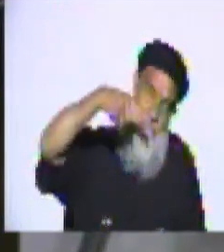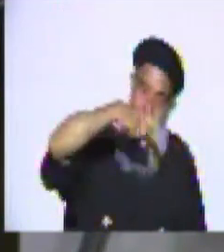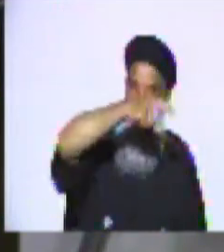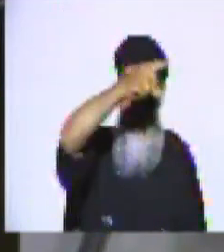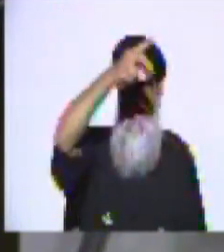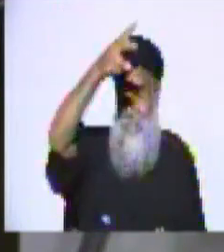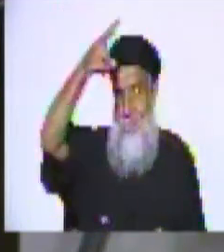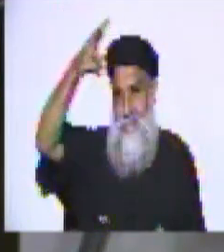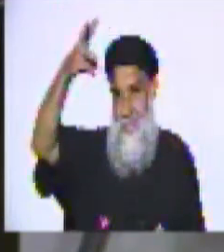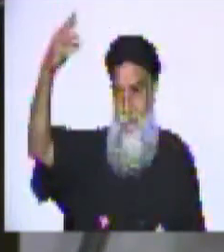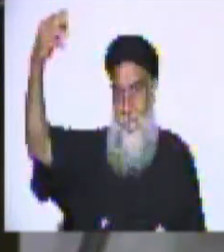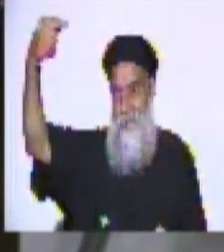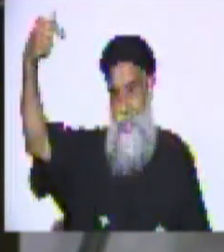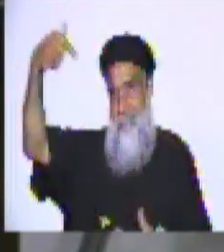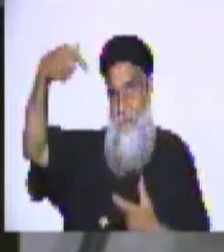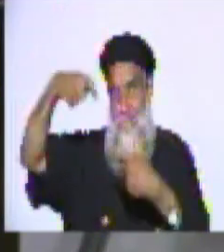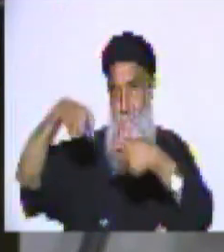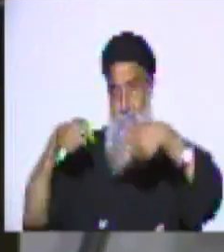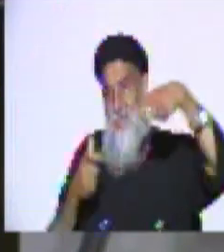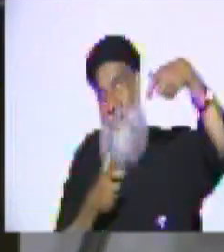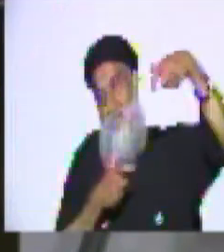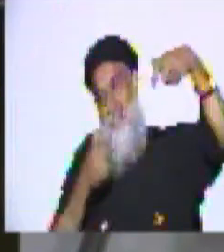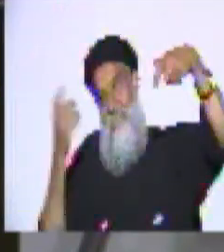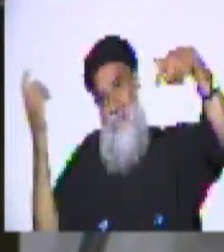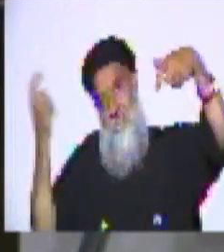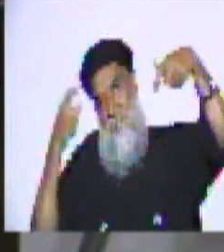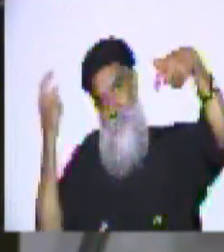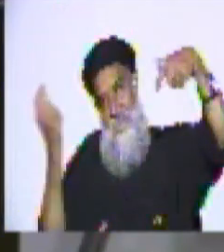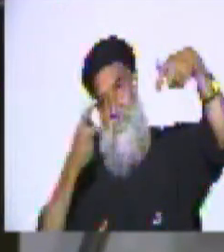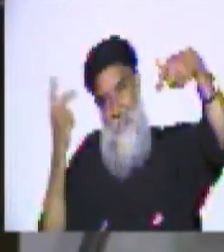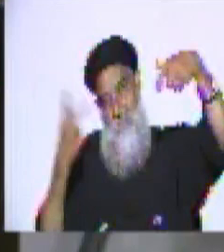فالحرارة في الأشعة في القرص شمس واحدة.